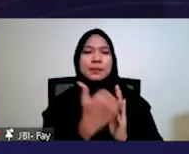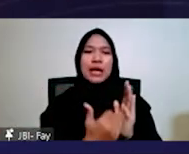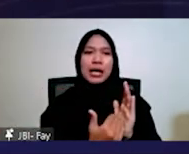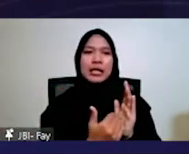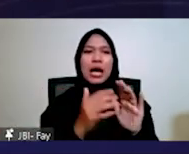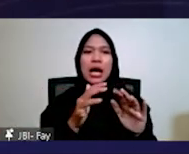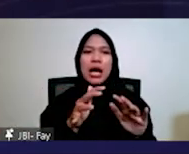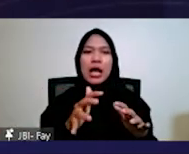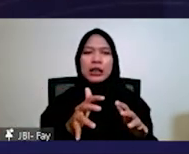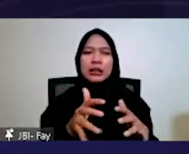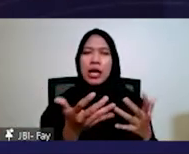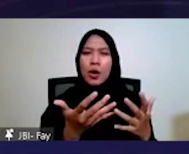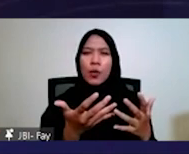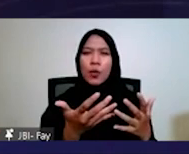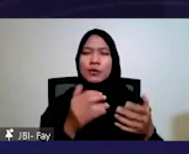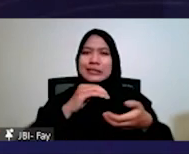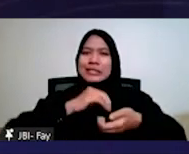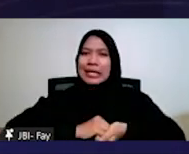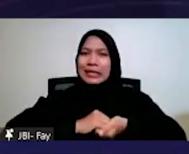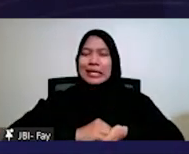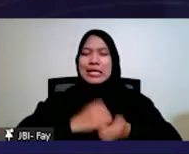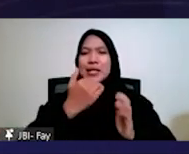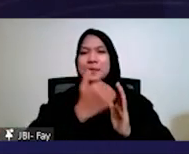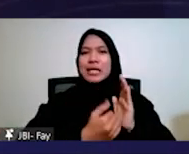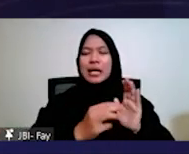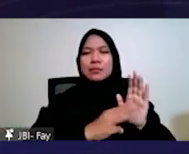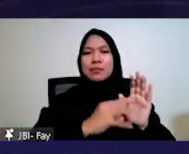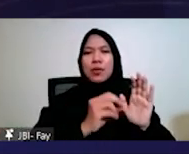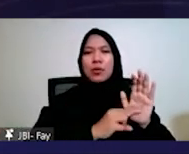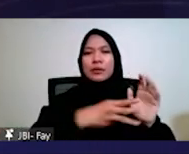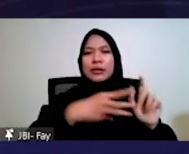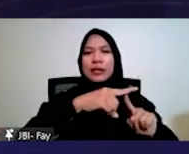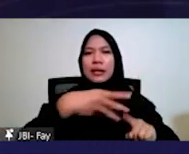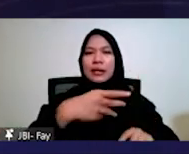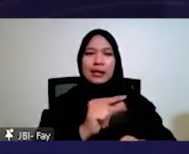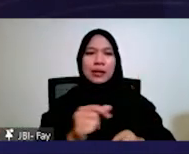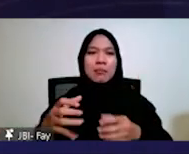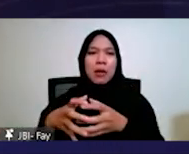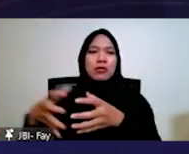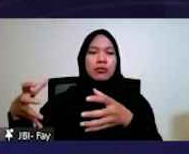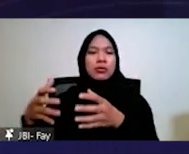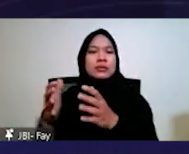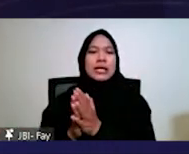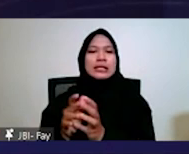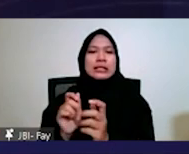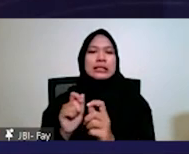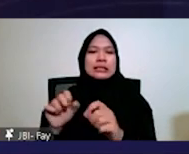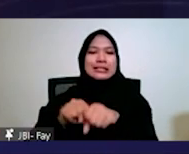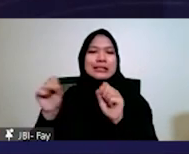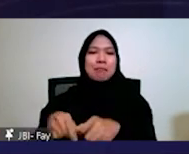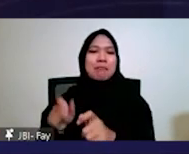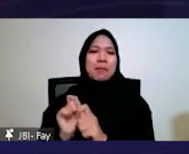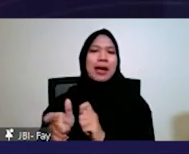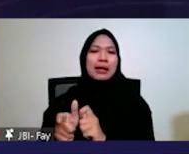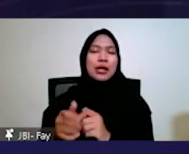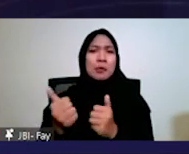ya Sinergi antara kebijakan moneter makro Browser dan sistem pembayaran supaya secara